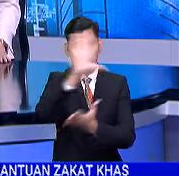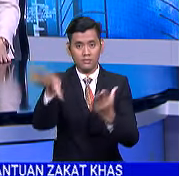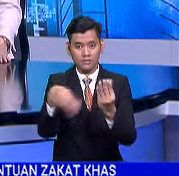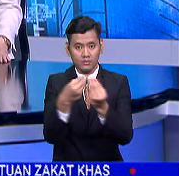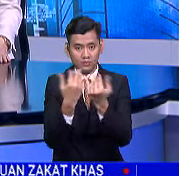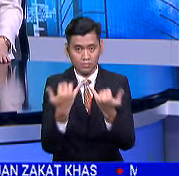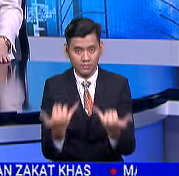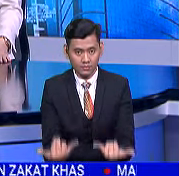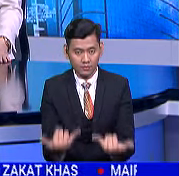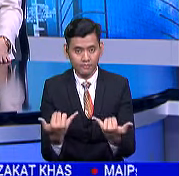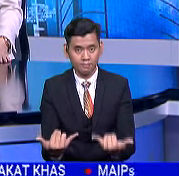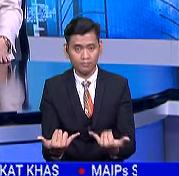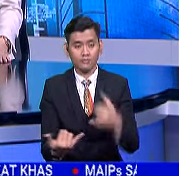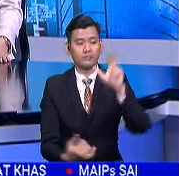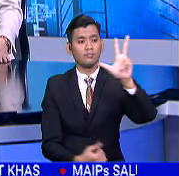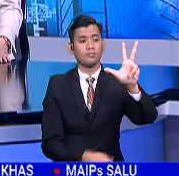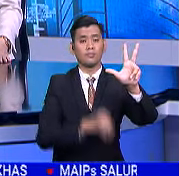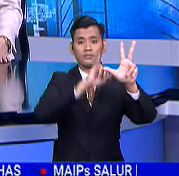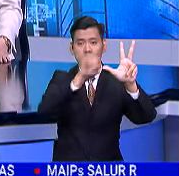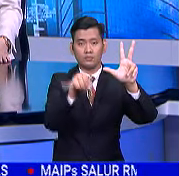di negara ini sebanyak